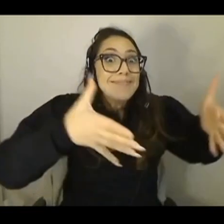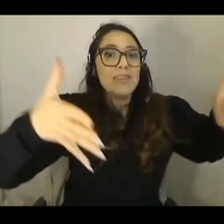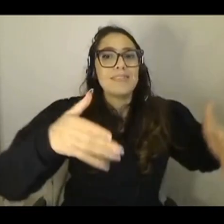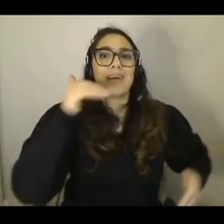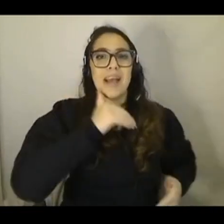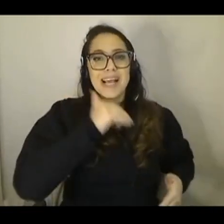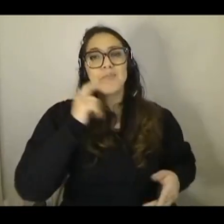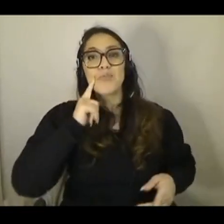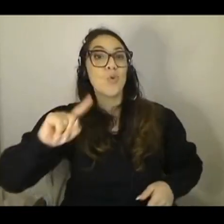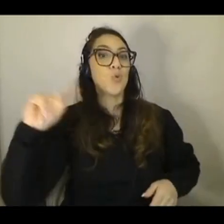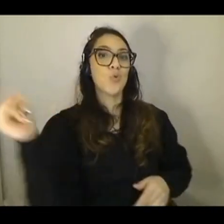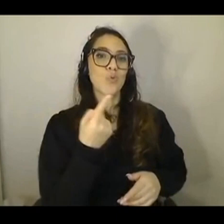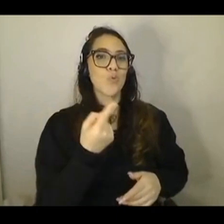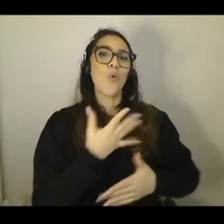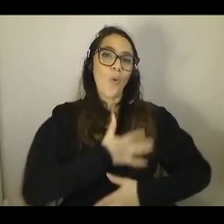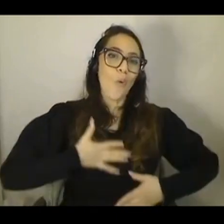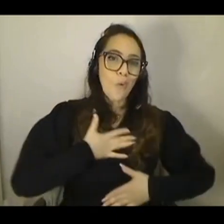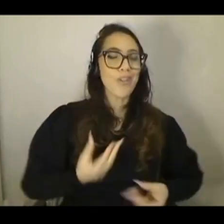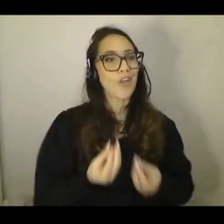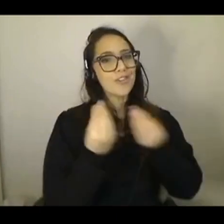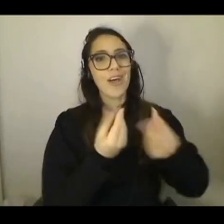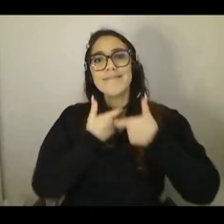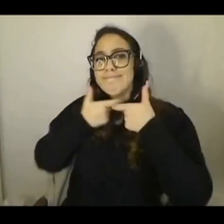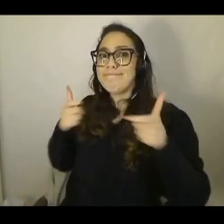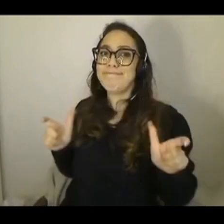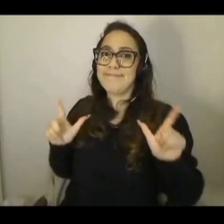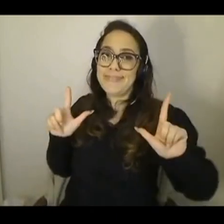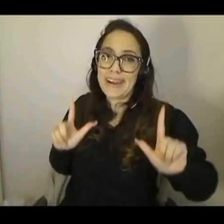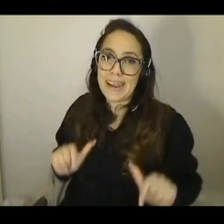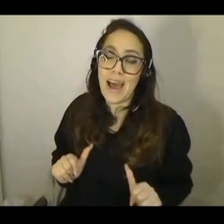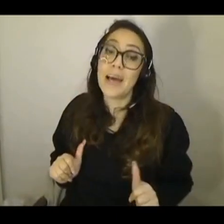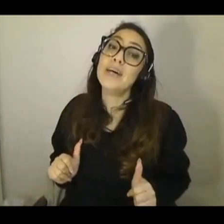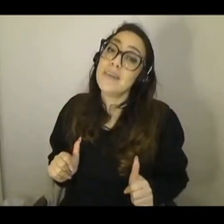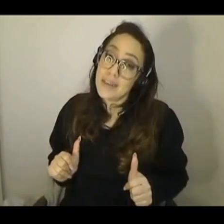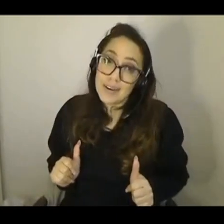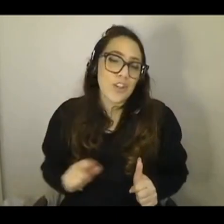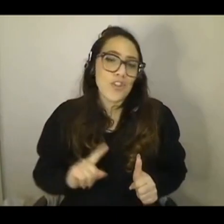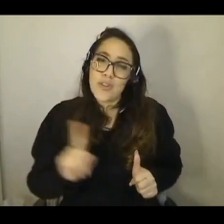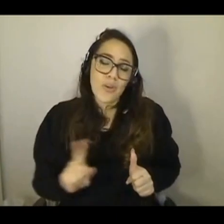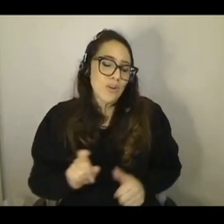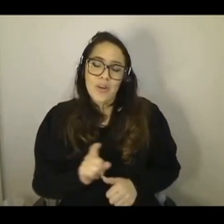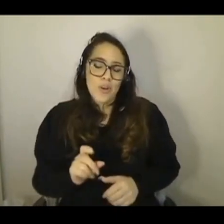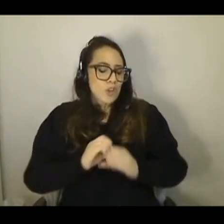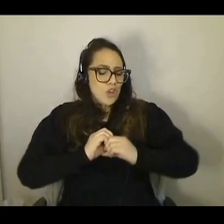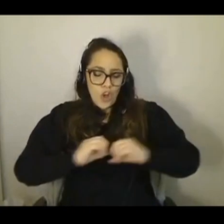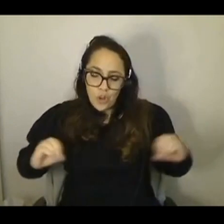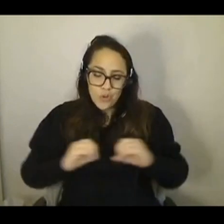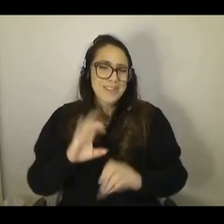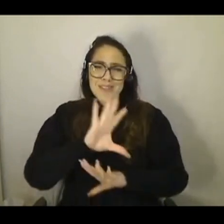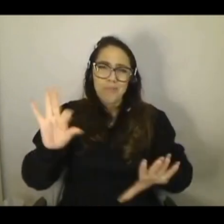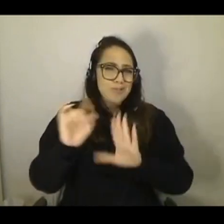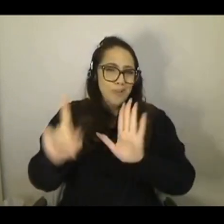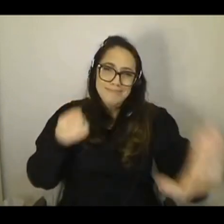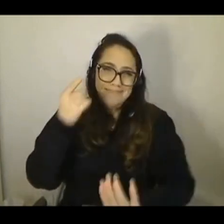pour que tout le monde soit content et tout le monde trouve de l'accessibilité. Et donc voilà, non, non, mais non, non, ça sera vraiment 100% gratuite tout le temps pour tout le monde. Bon, ça, c'est une bonne nouvelle.